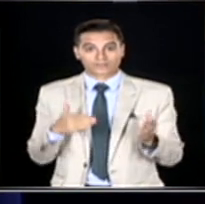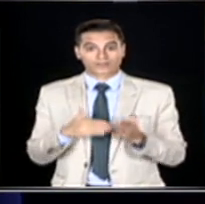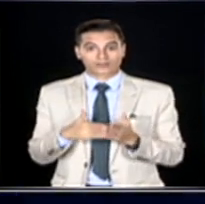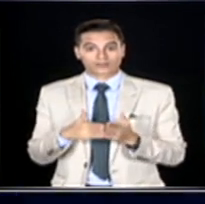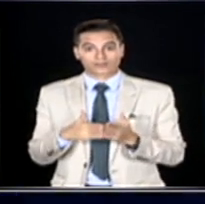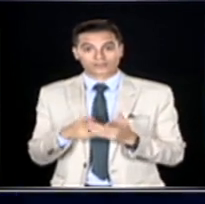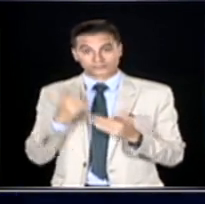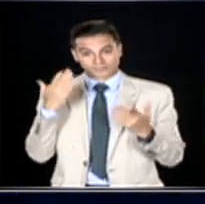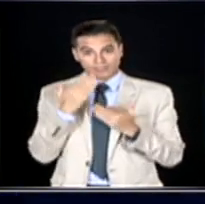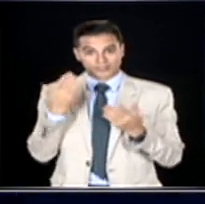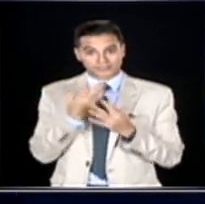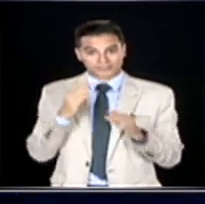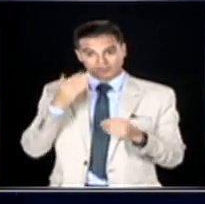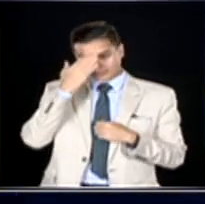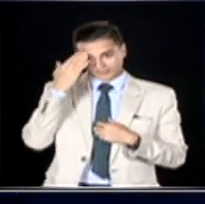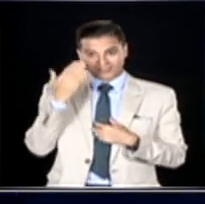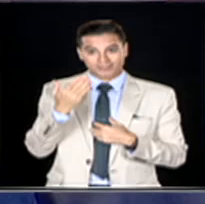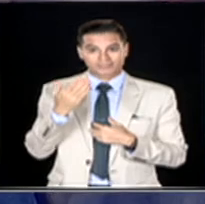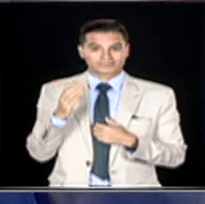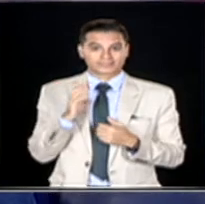الاحتلال. انت مذاكر